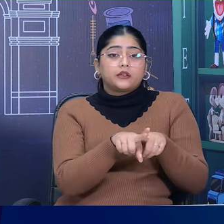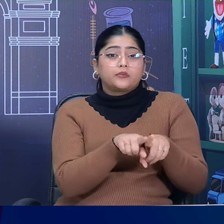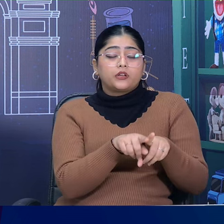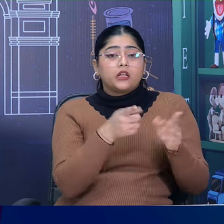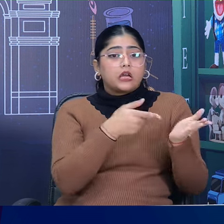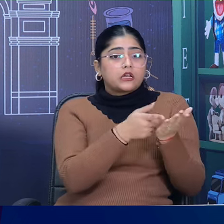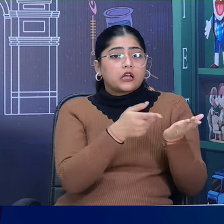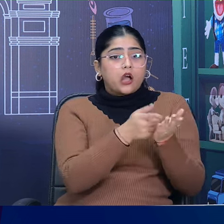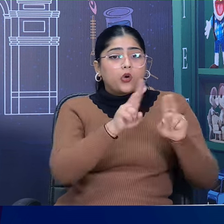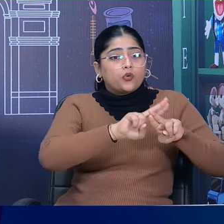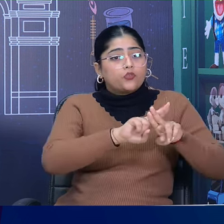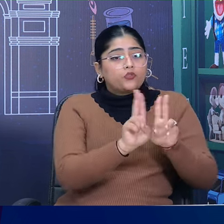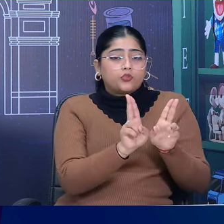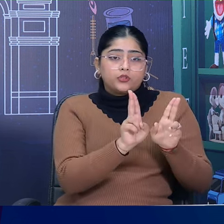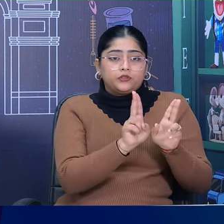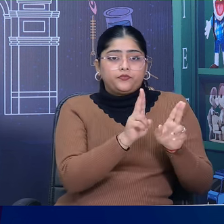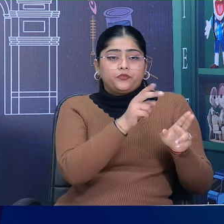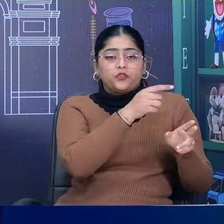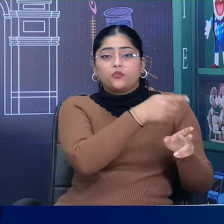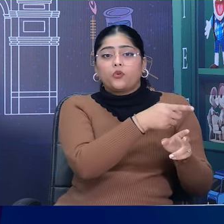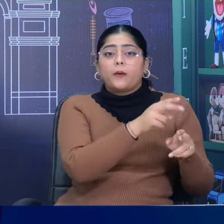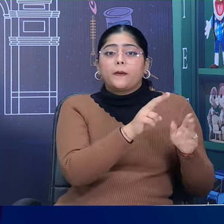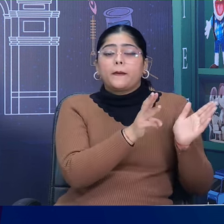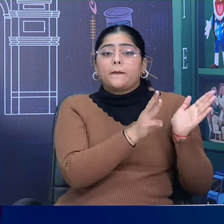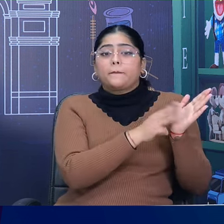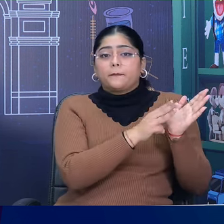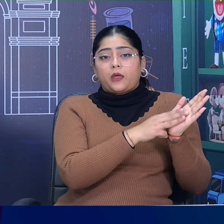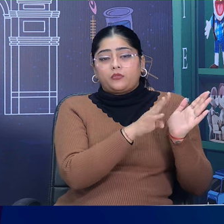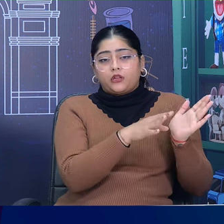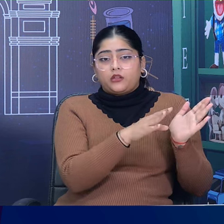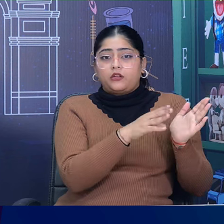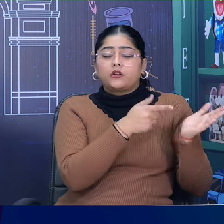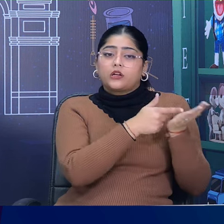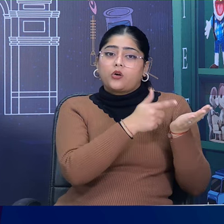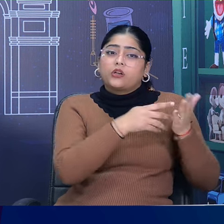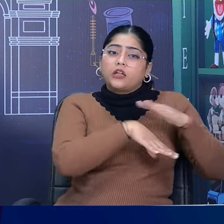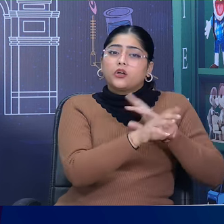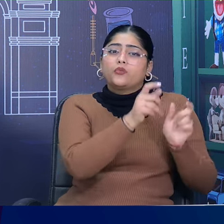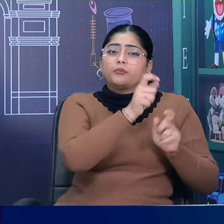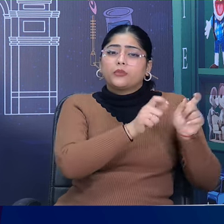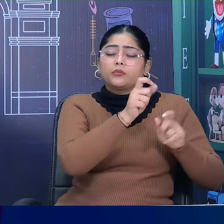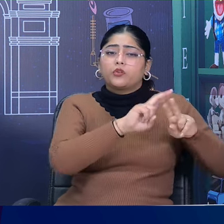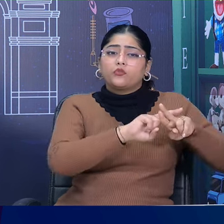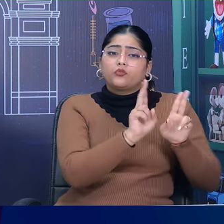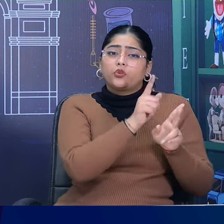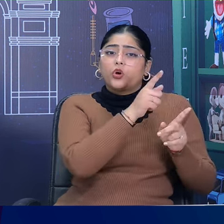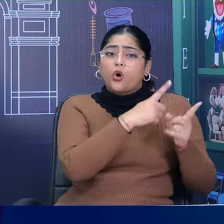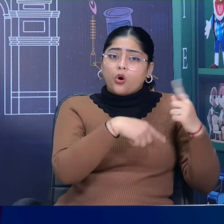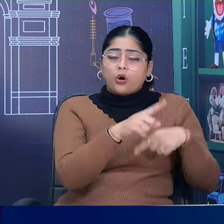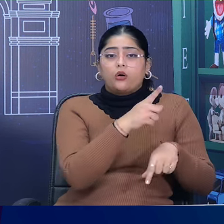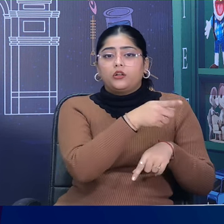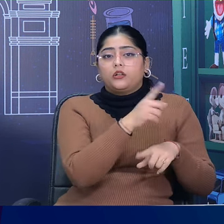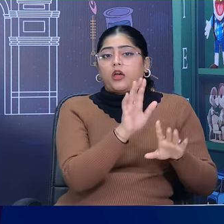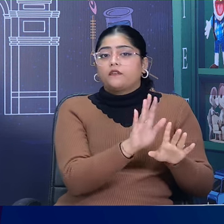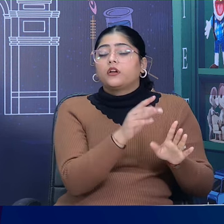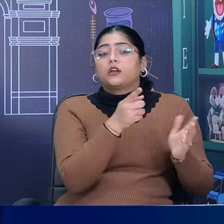रहे हैं पूरा का पूरा गांव ग्रामसभा का मेंबर है अब अगर गांव में बात करें तो गांव में एक रिक्वायरमेंट होती है कि जो व्यक्ति ग्राम